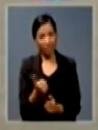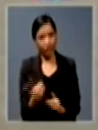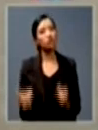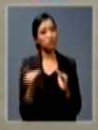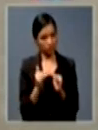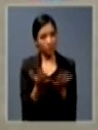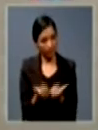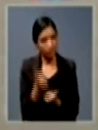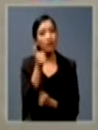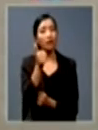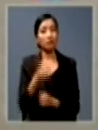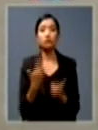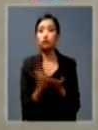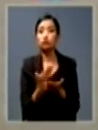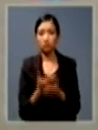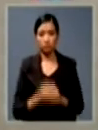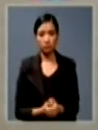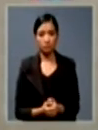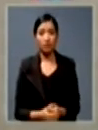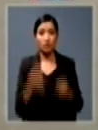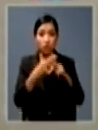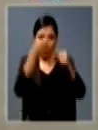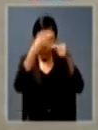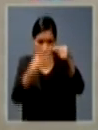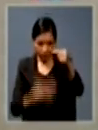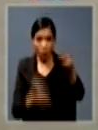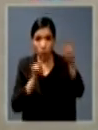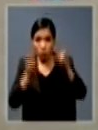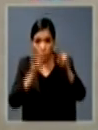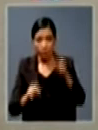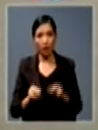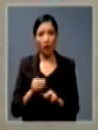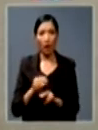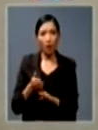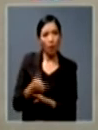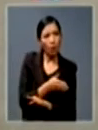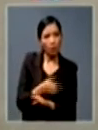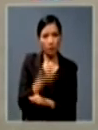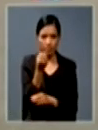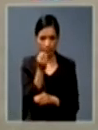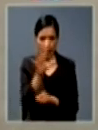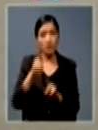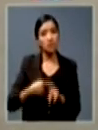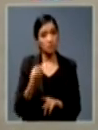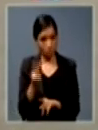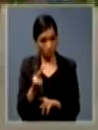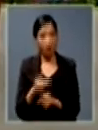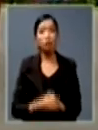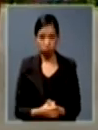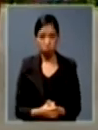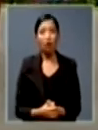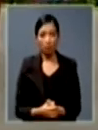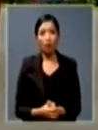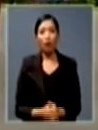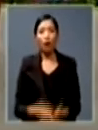สิทธินี้เงินเนี่ยการไปเช็คชื่อเนี่ยนะคะให้ไปภายในวันที่15ธันวาคมแล้วเงินนี่ก็จะเข้าธนาคารภายในเดือนธันวาคม ภายใน15ธันวาค